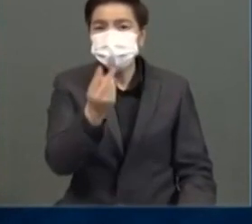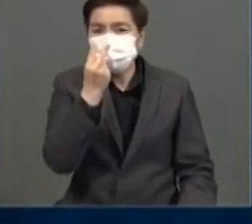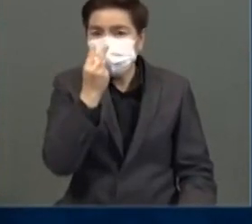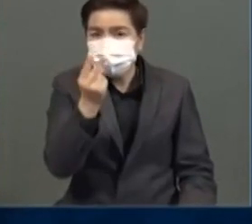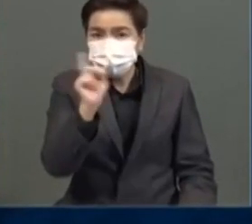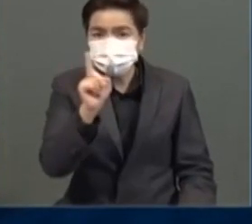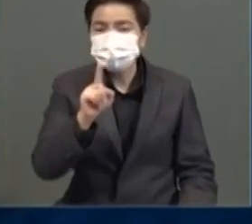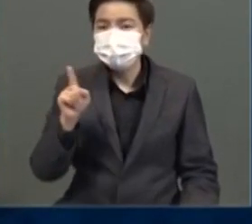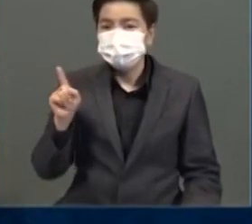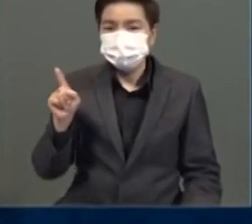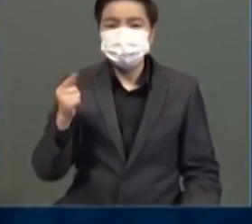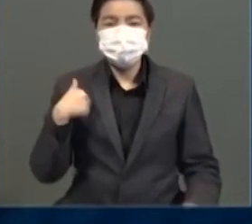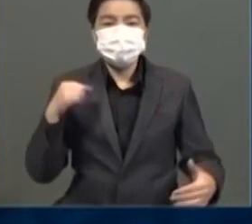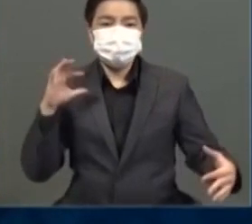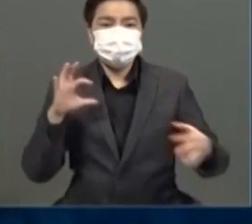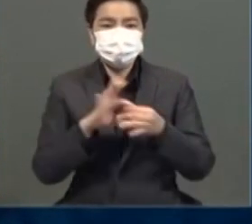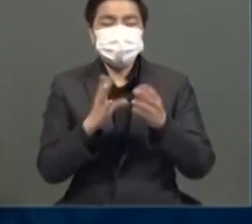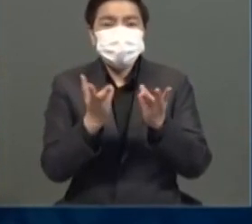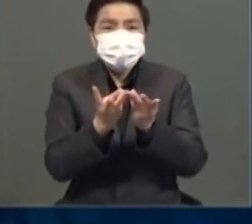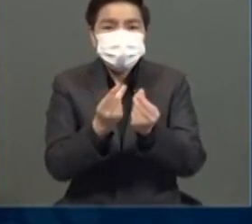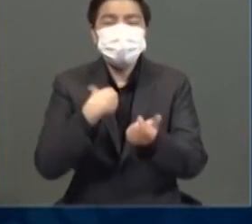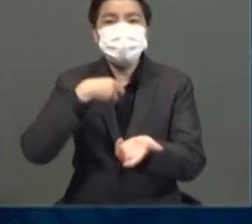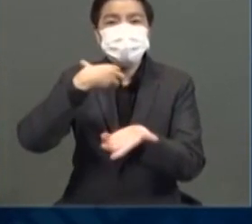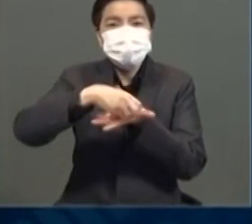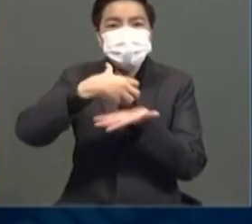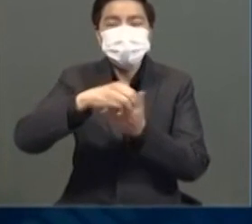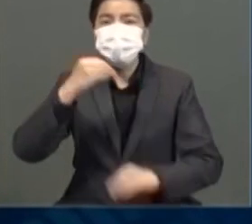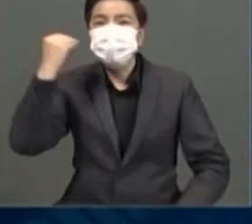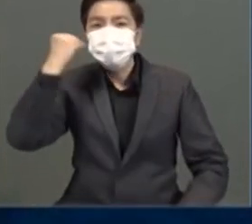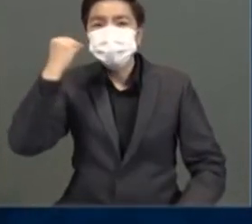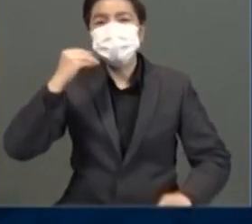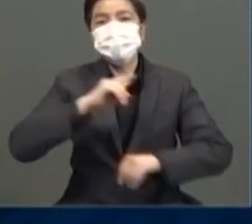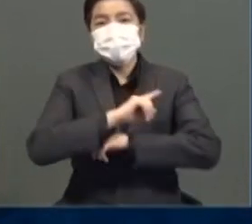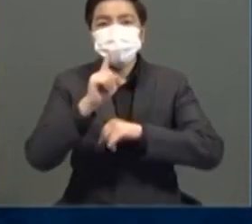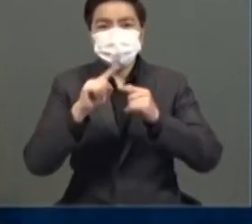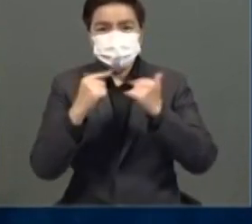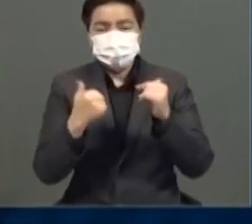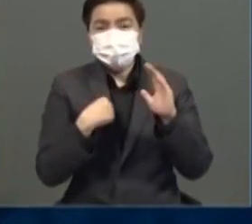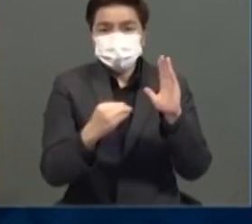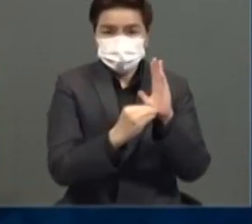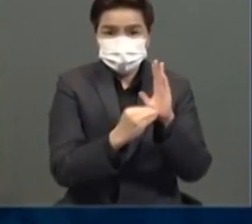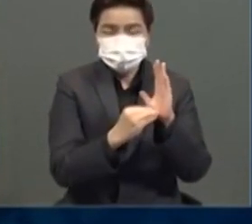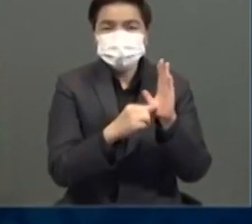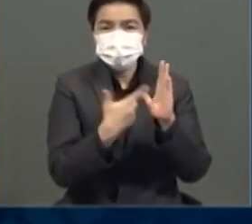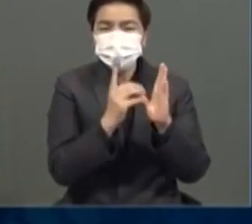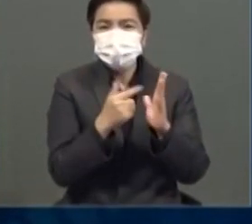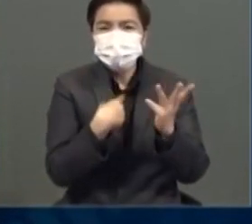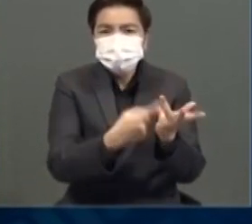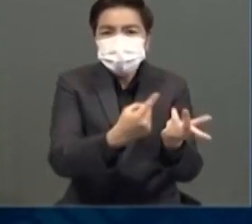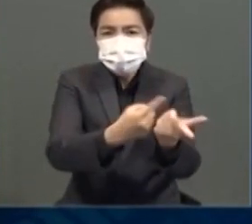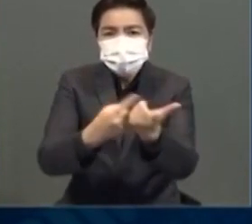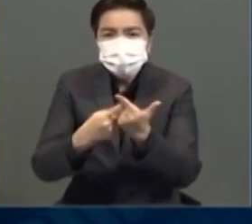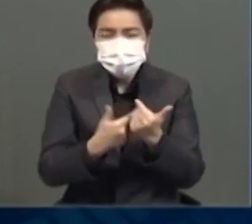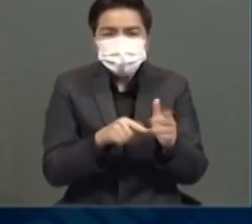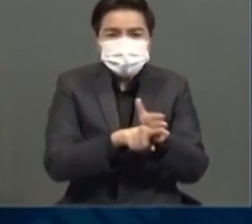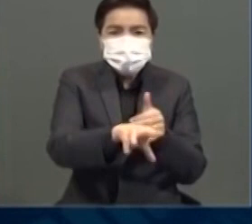ปีนะครับเป็นผู้ชาย8หญิงนี่7ครับส่วนใหญ่ก็มีโรคประจำตัวอยู่ในพื้นที่กทม.นั้น4รายน